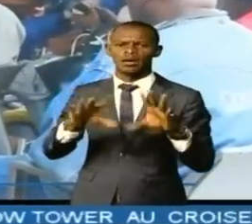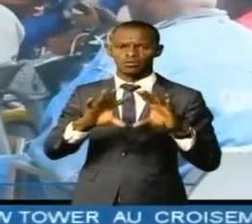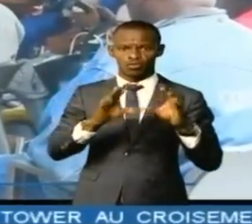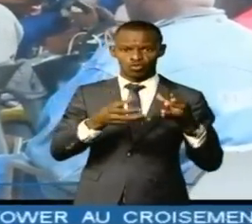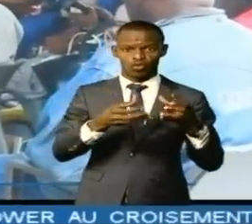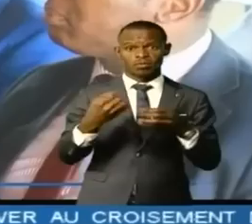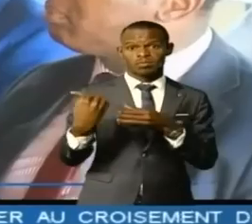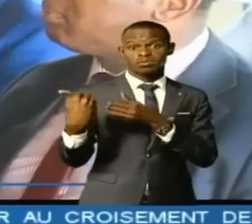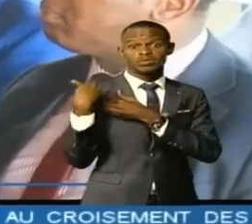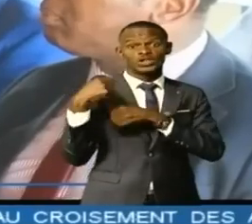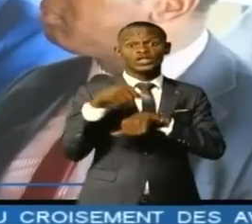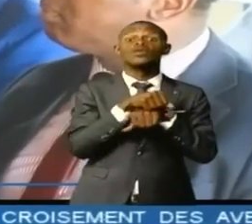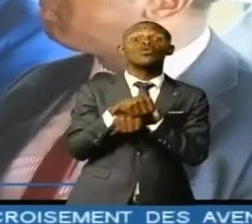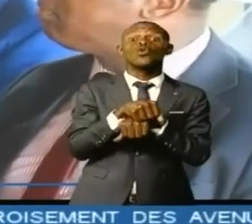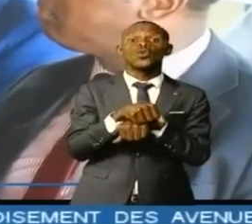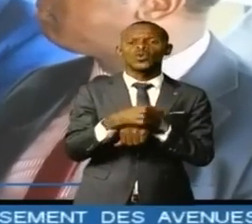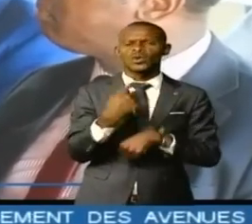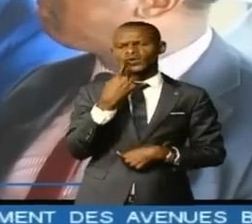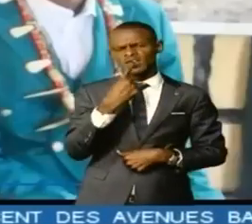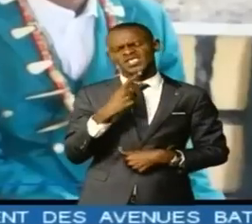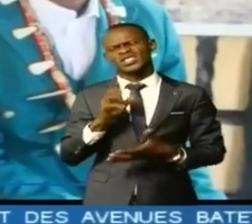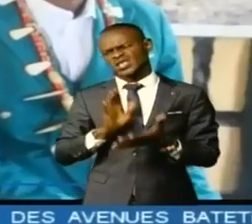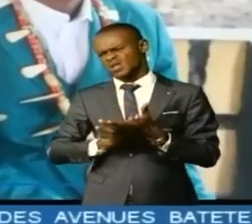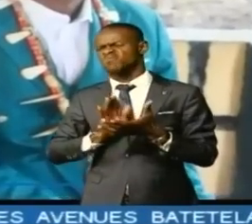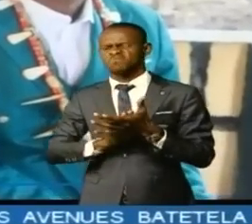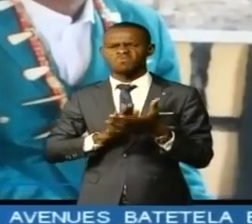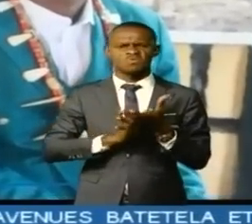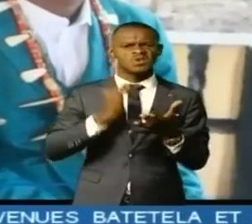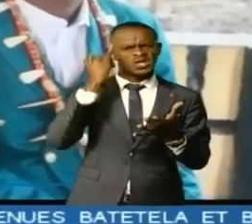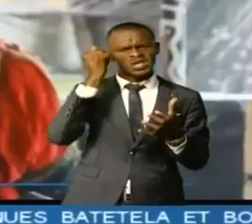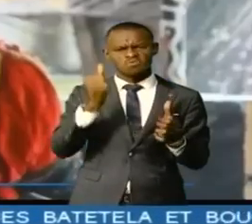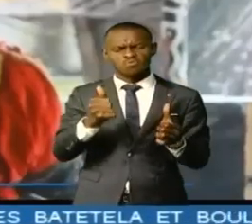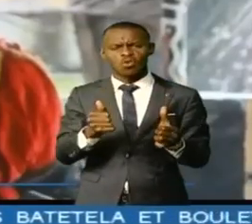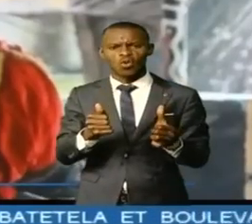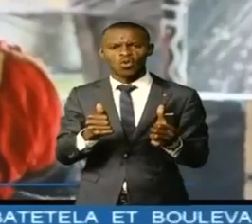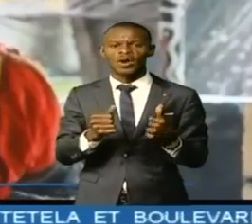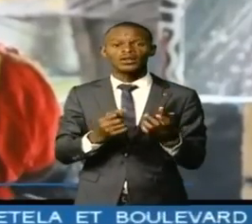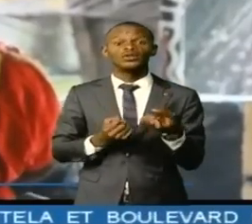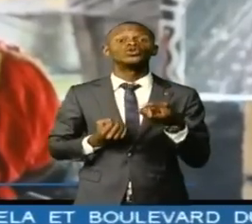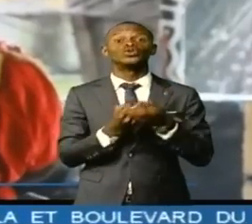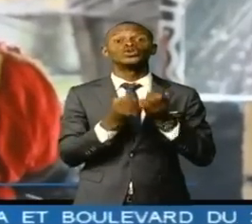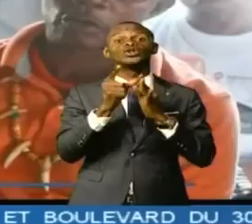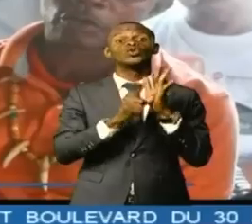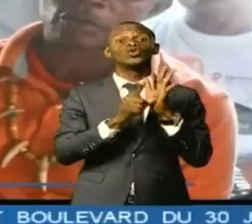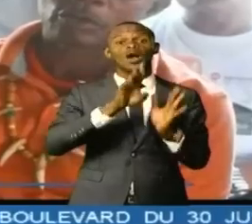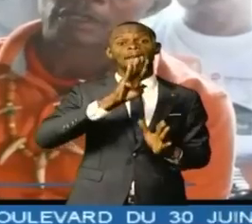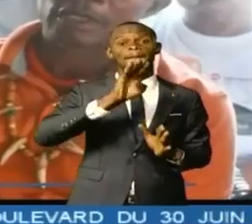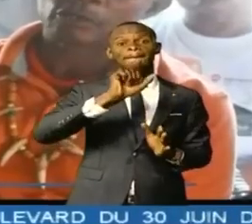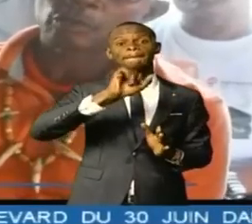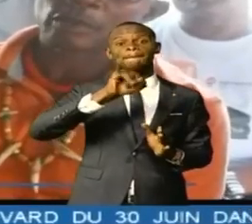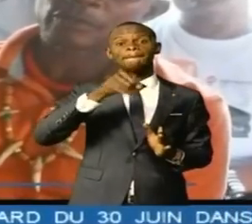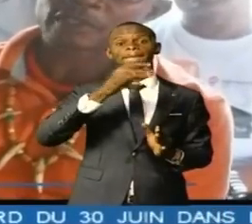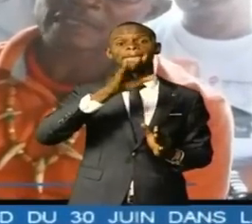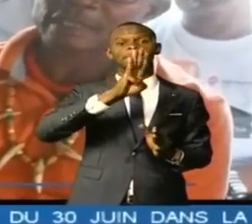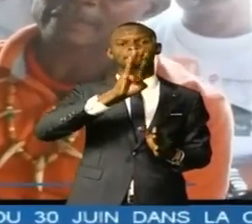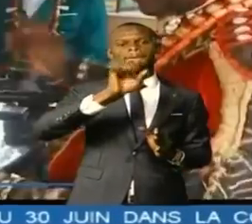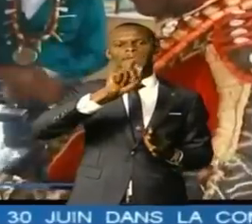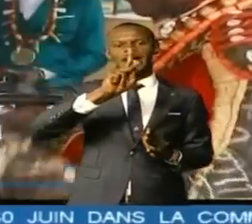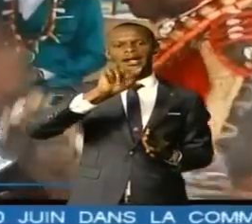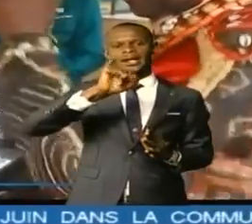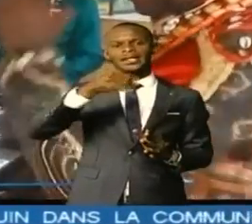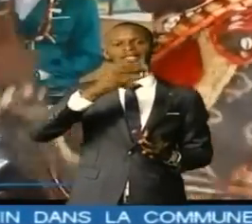autorités traditionnelles saluent la révision de la loi Bakajika, dite loi foncière, soutenue par le ministre des Affaires